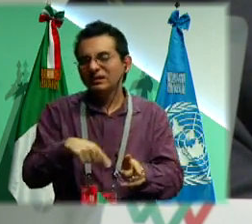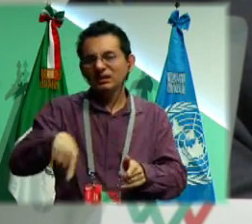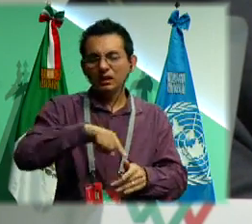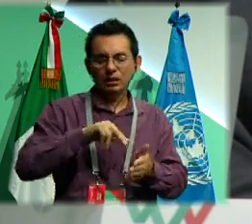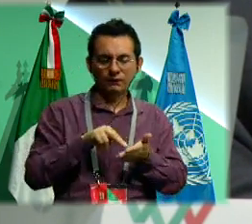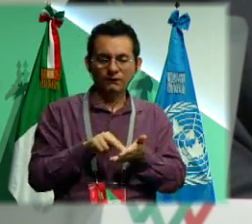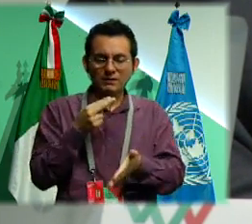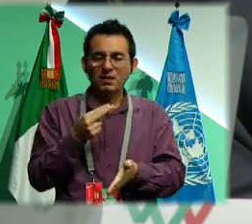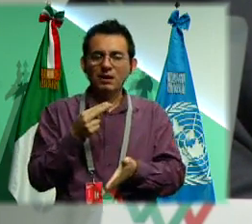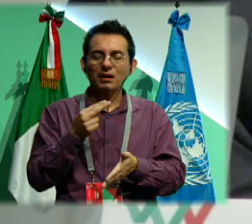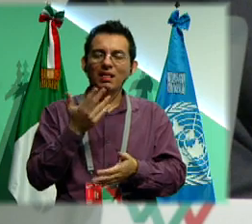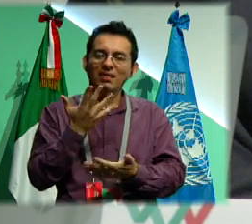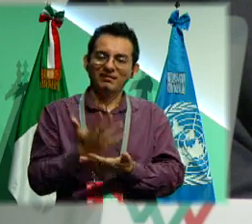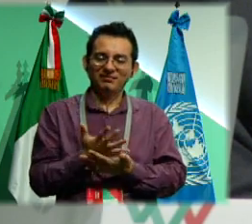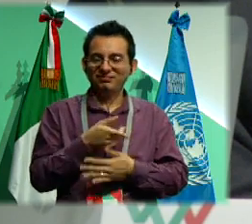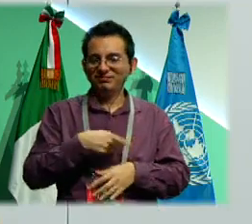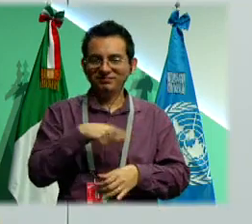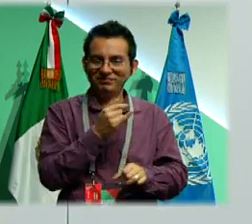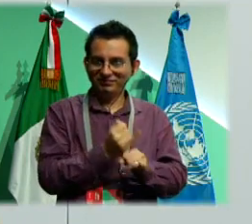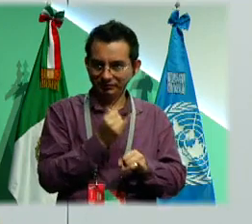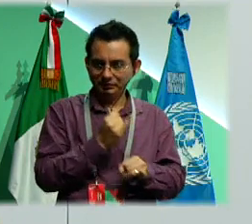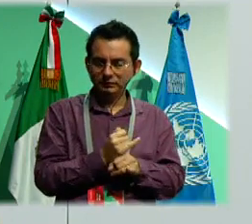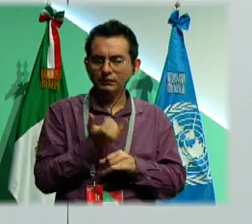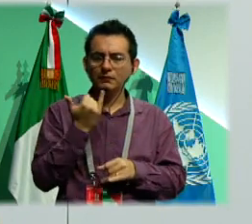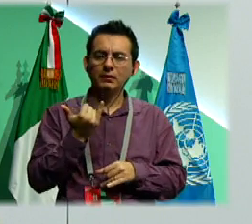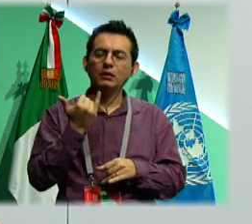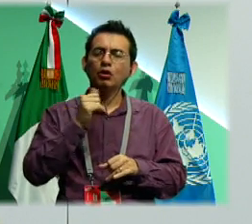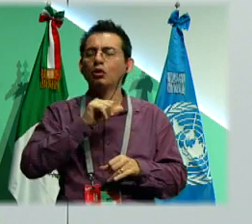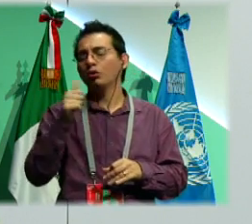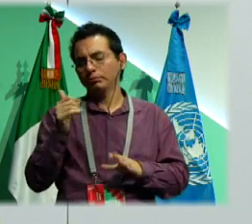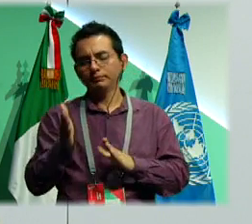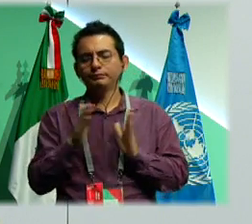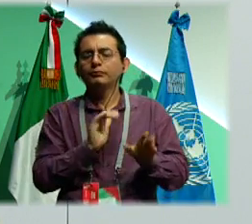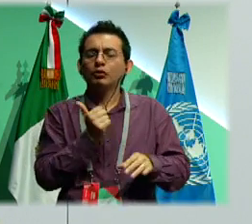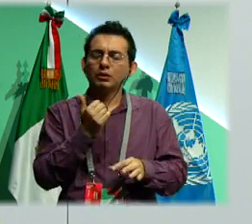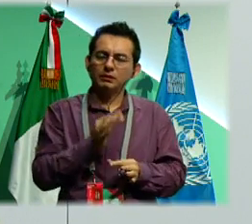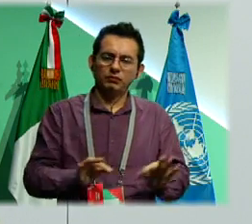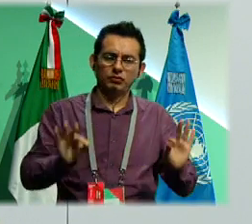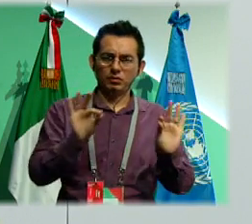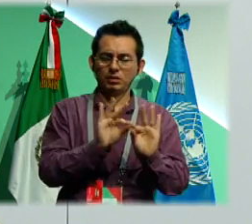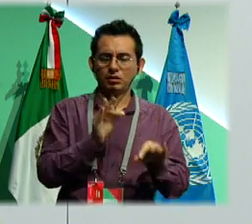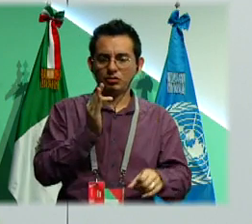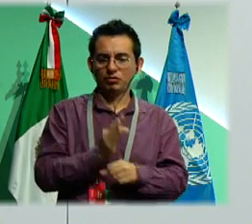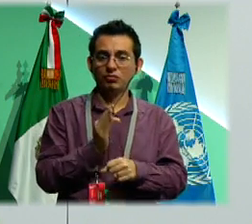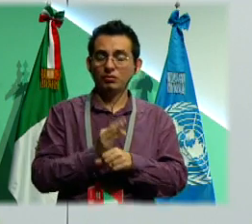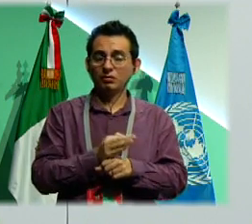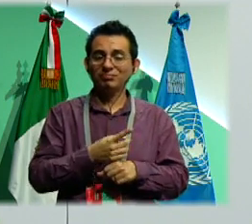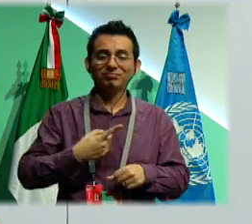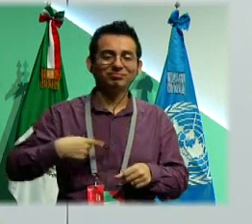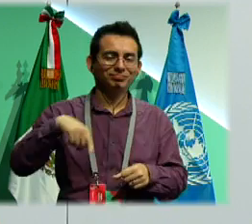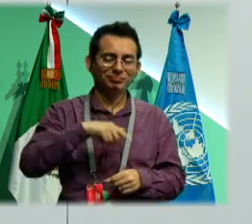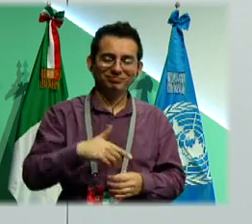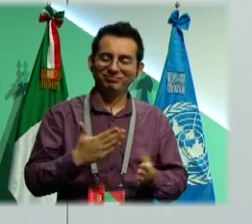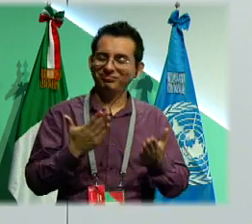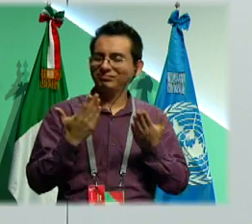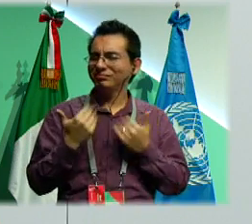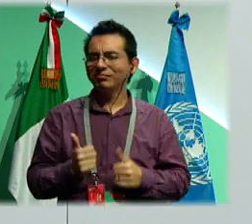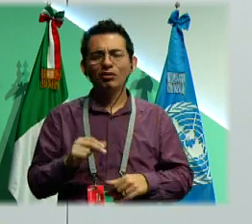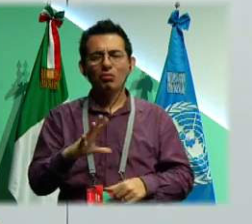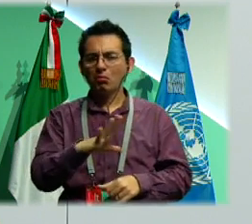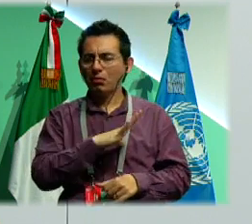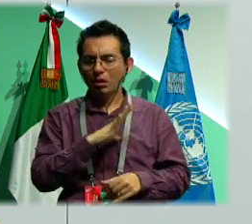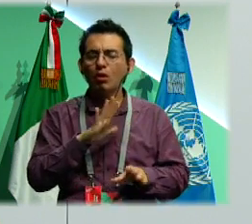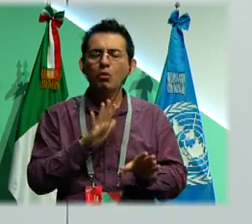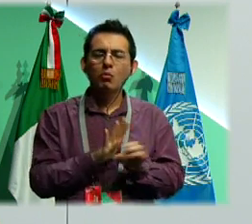Et en ce qui concerne le code source, on a inclus une disposition très importante Je vais la lire textuellement. Aucune partie